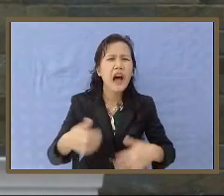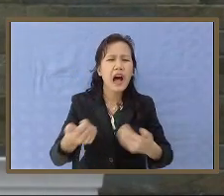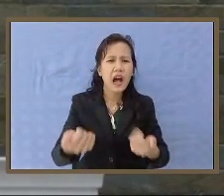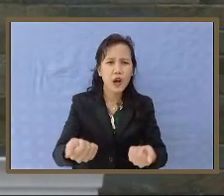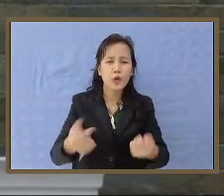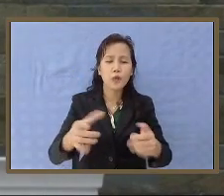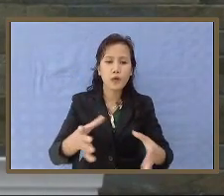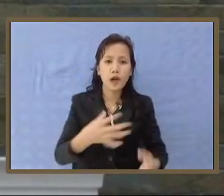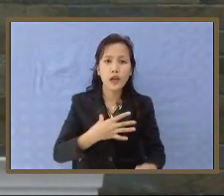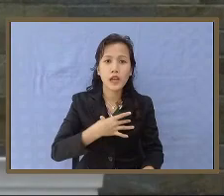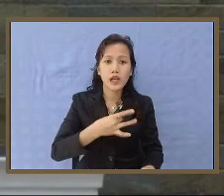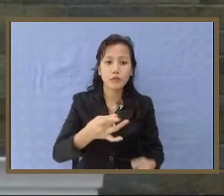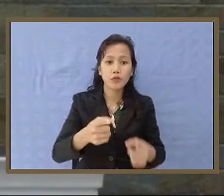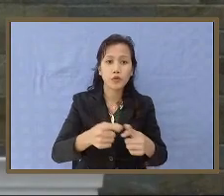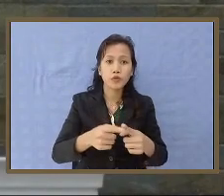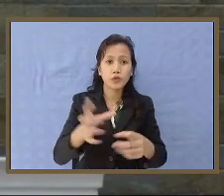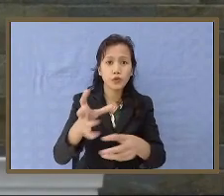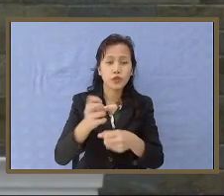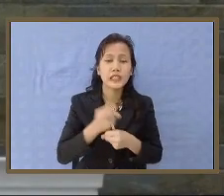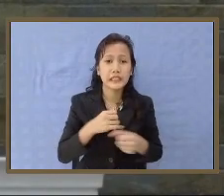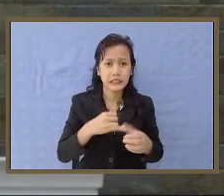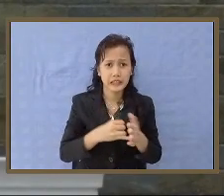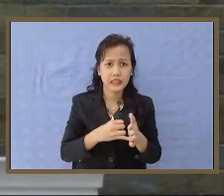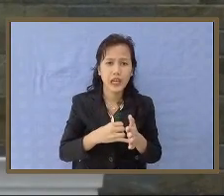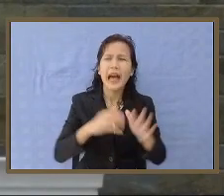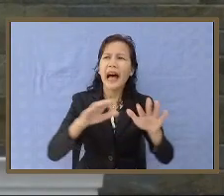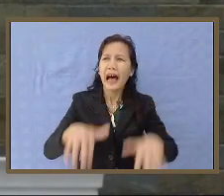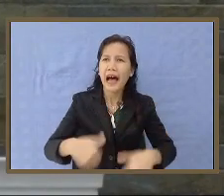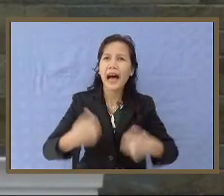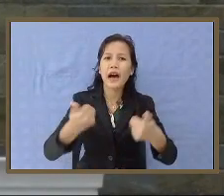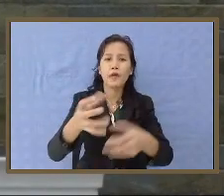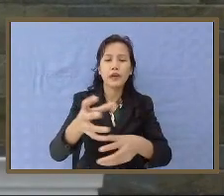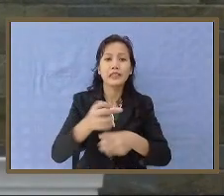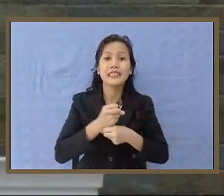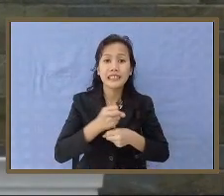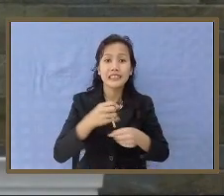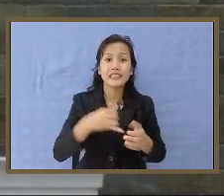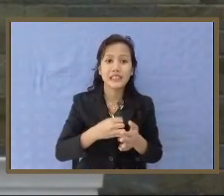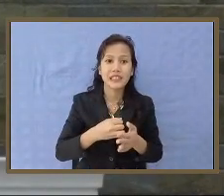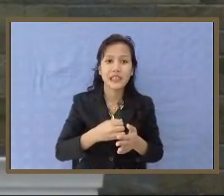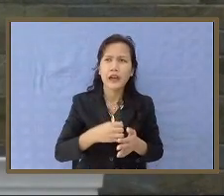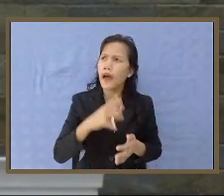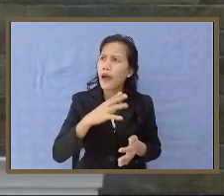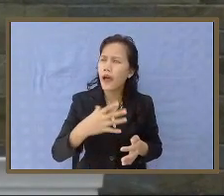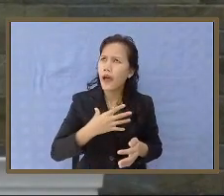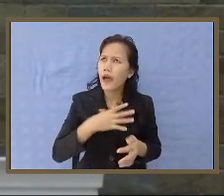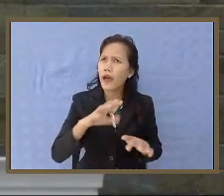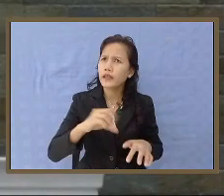it? How will you get it? And how would you like to get it?